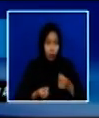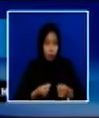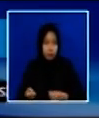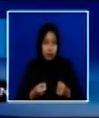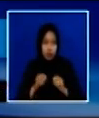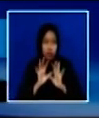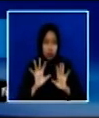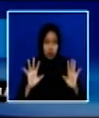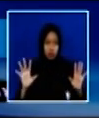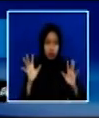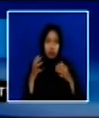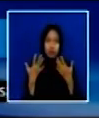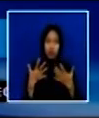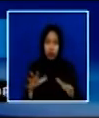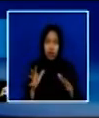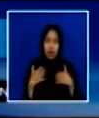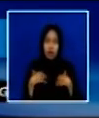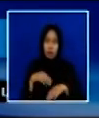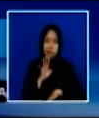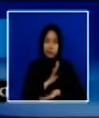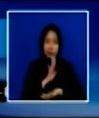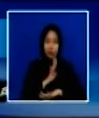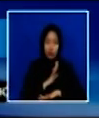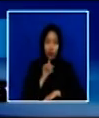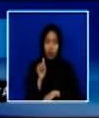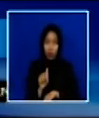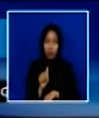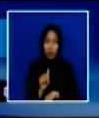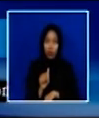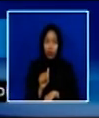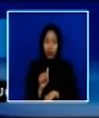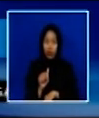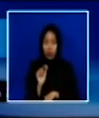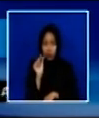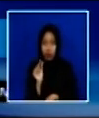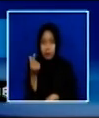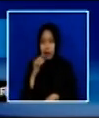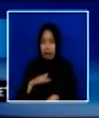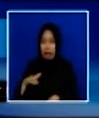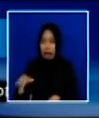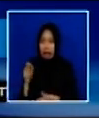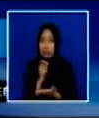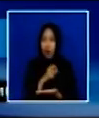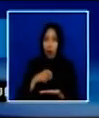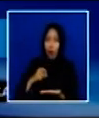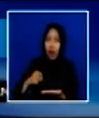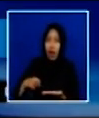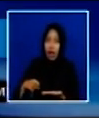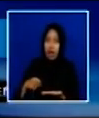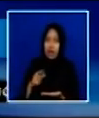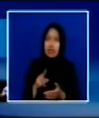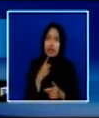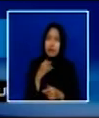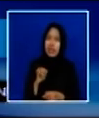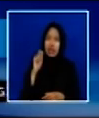sebagainya sudah Hai membutuhkan itu terutama untuk anak-anak yang sekolah ini kita memang kesulitan